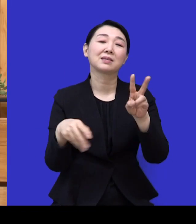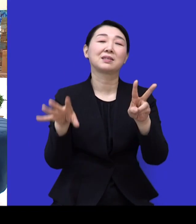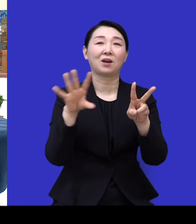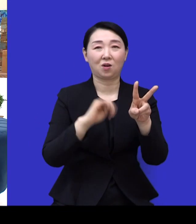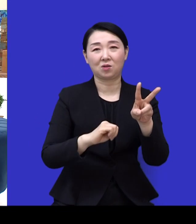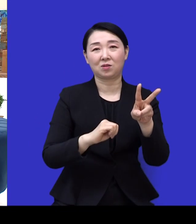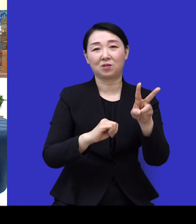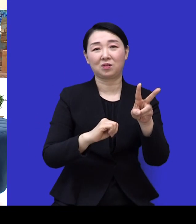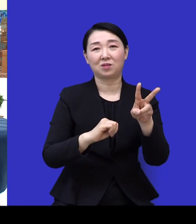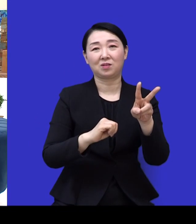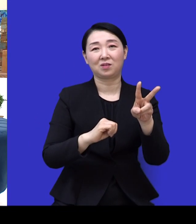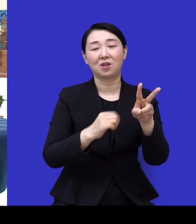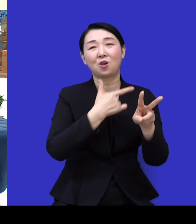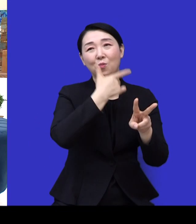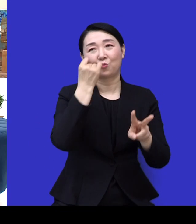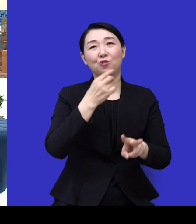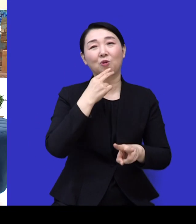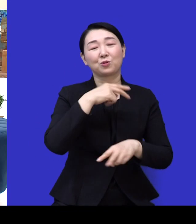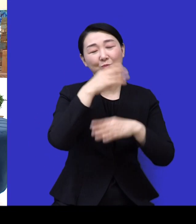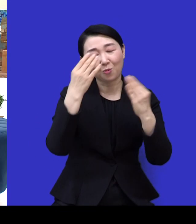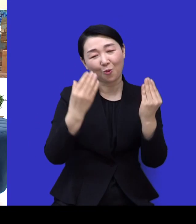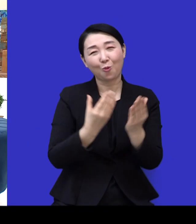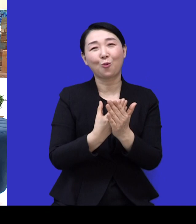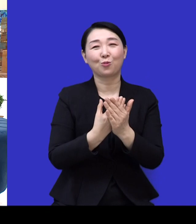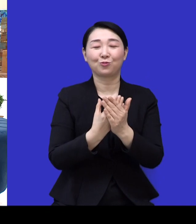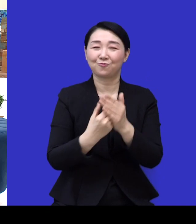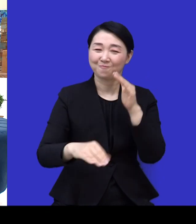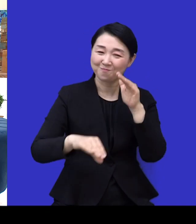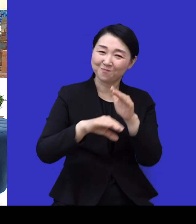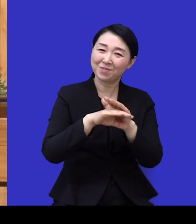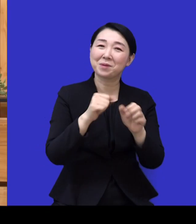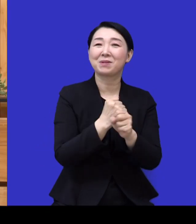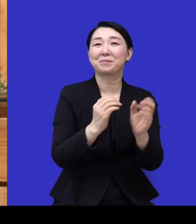않게 정말 다 만들어집니다. 그래서